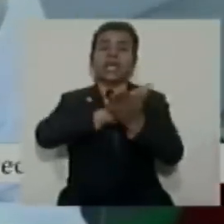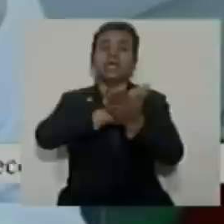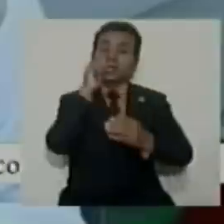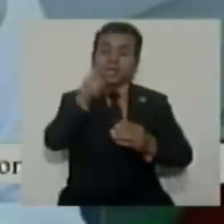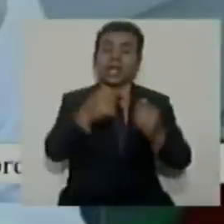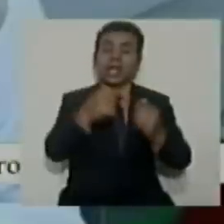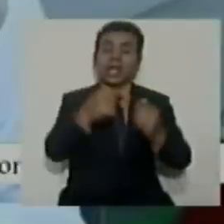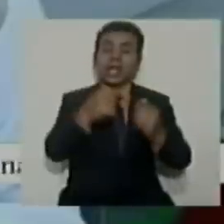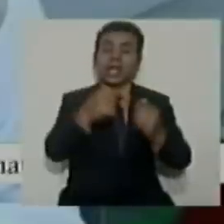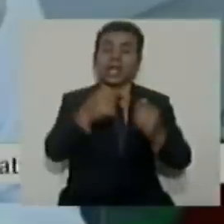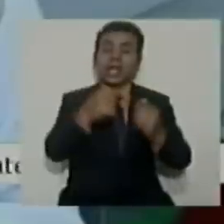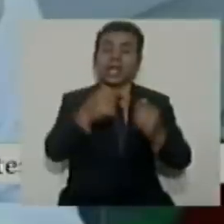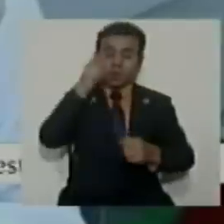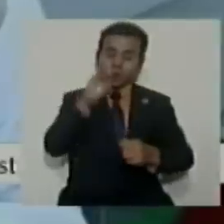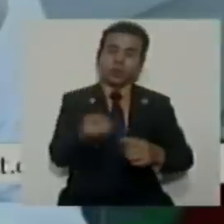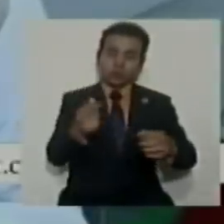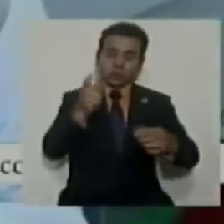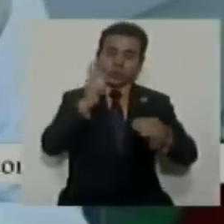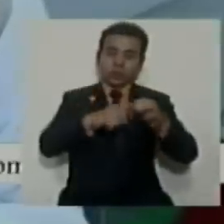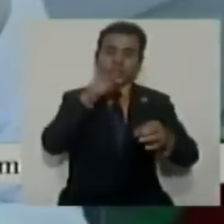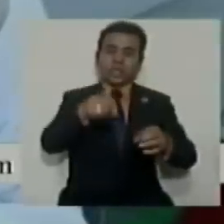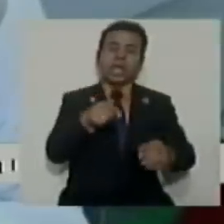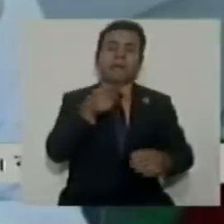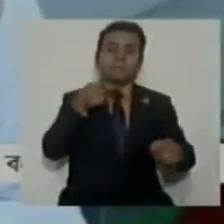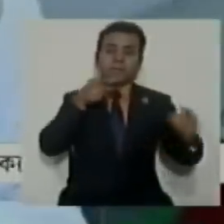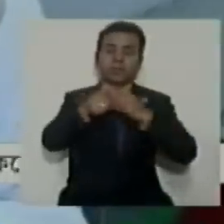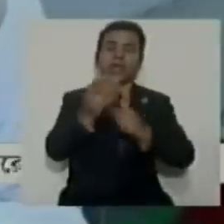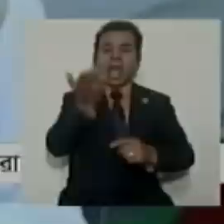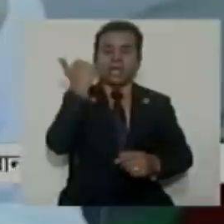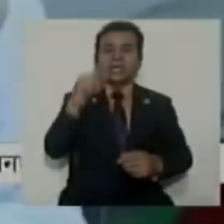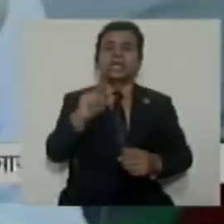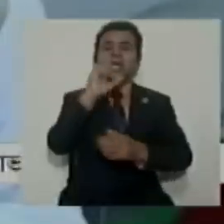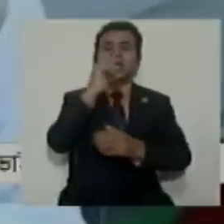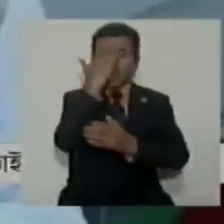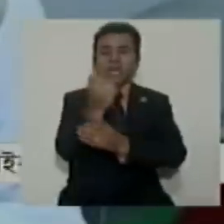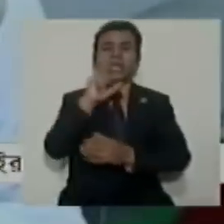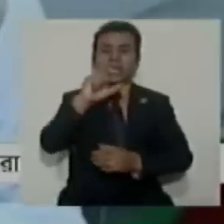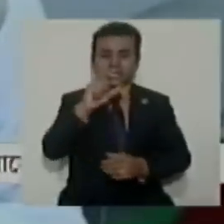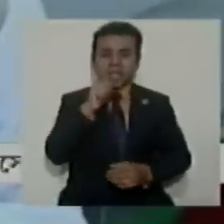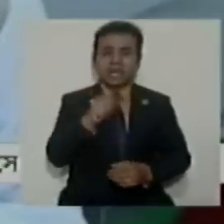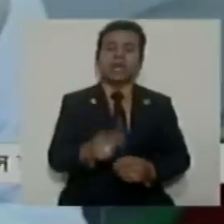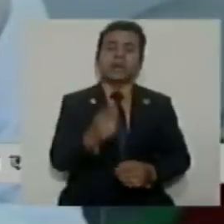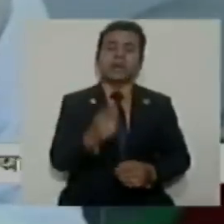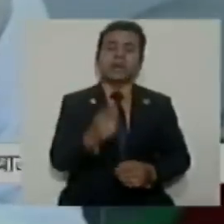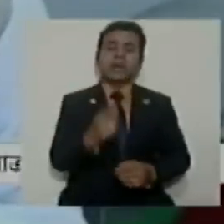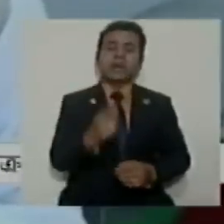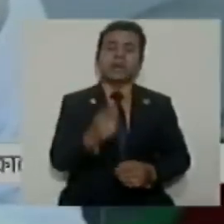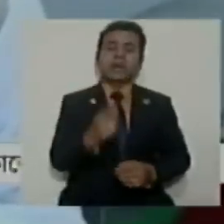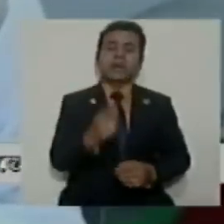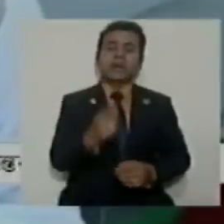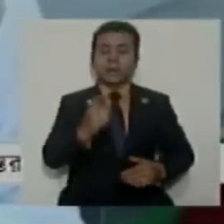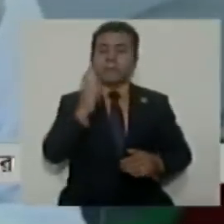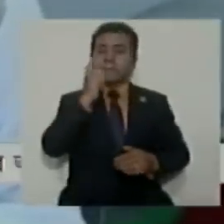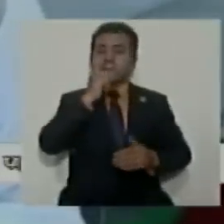তাদের সরানো এবং অন্য হাসপাতালে তাদেরকে প্রেরণ করা একটি দুরূহ ব্যাপার, কারণ অন্য হাসপাতালের